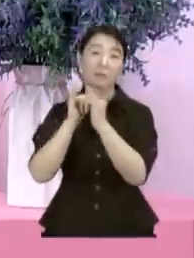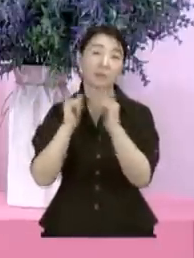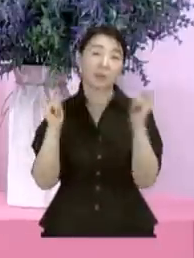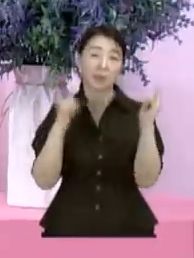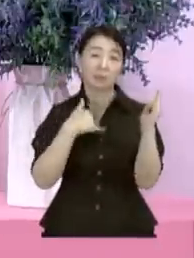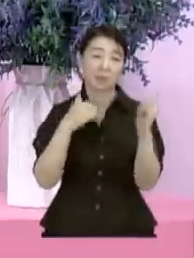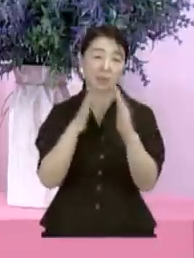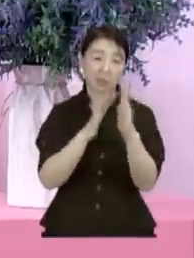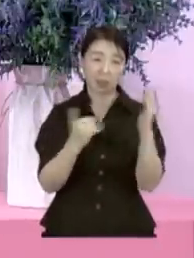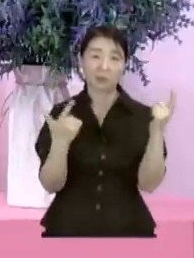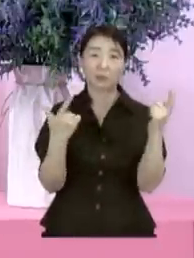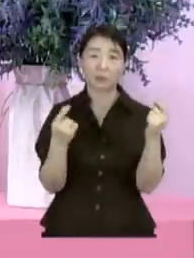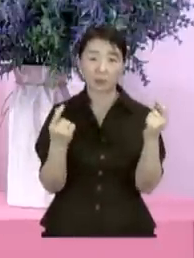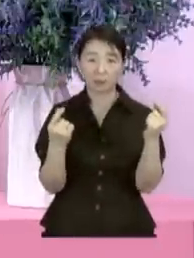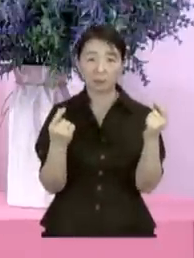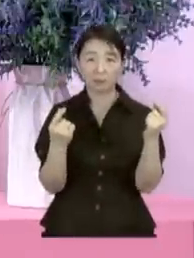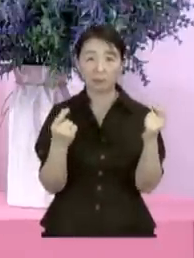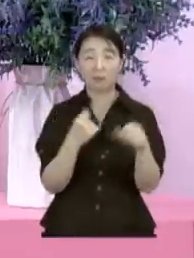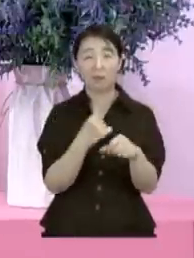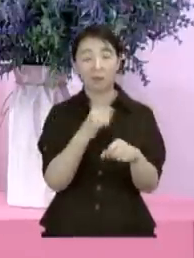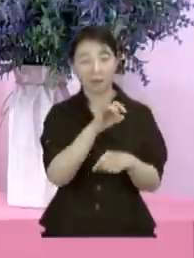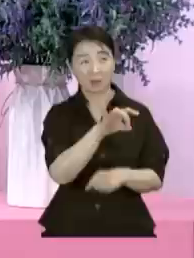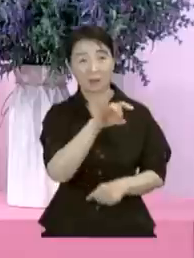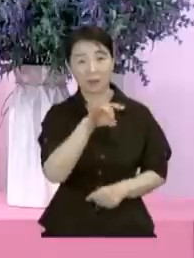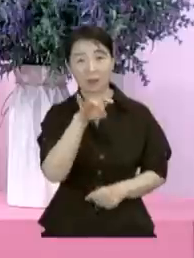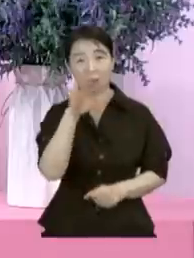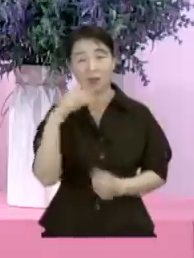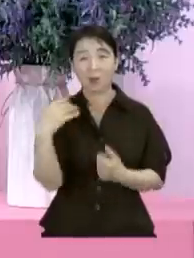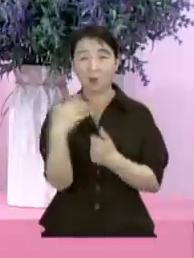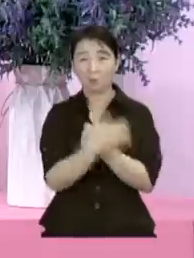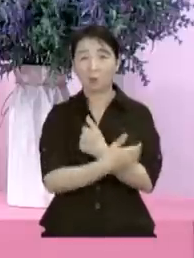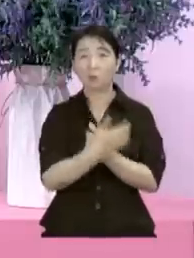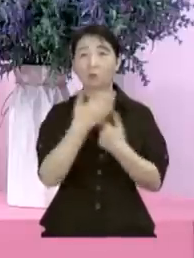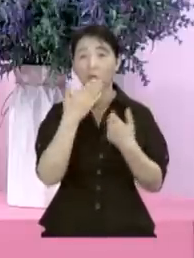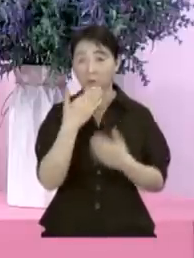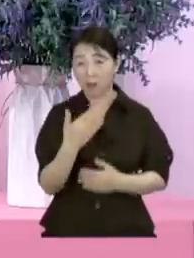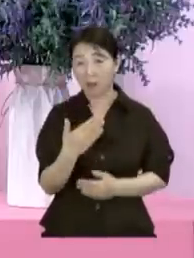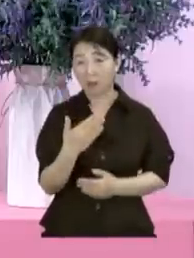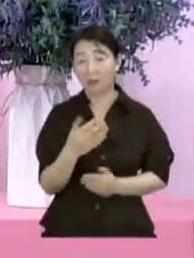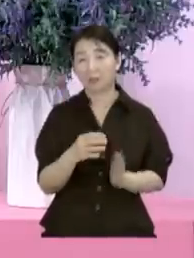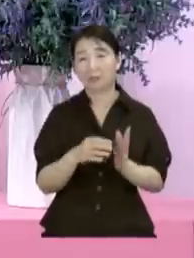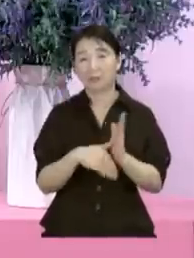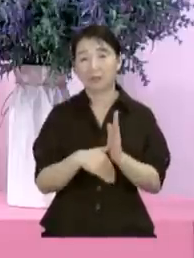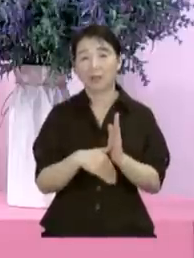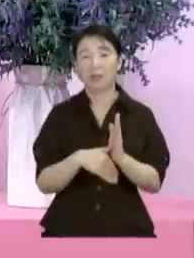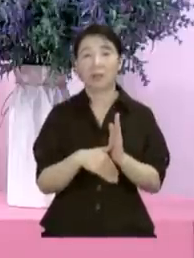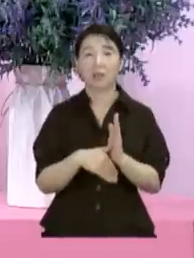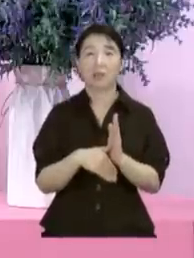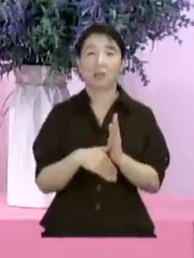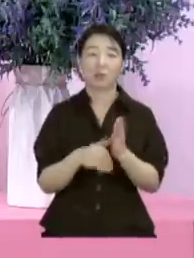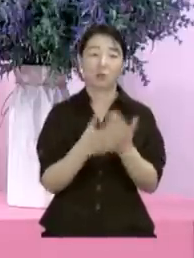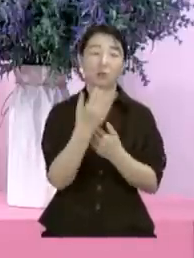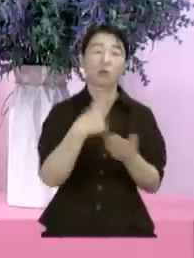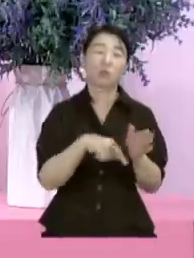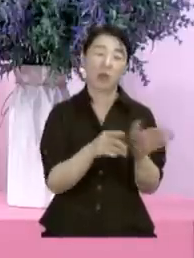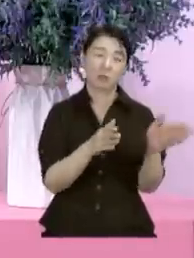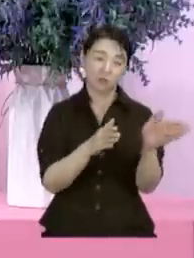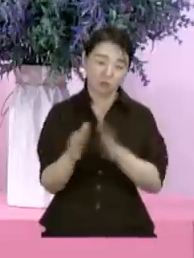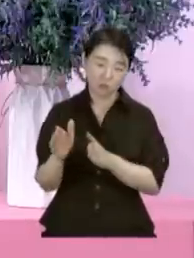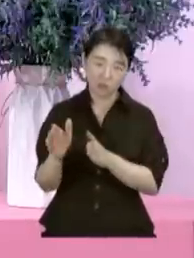내 가족처럼 예, 한 명 한 명 보듬어 주셔서 그분들이 통일 미래가 될 수 있도록